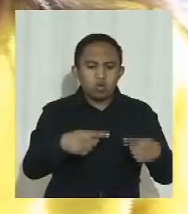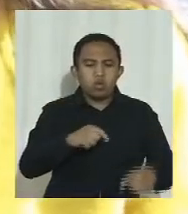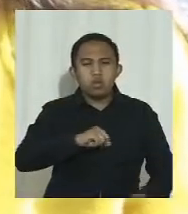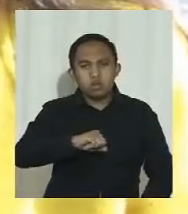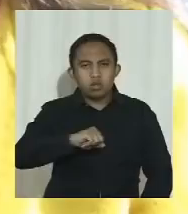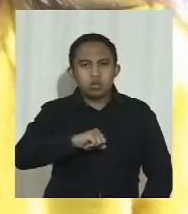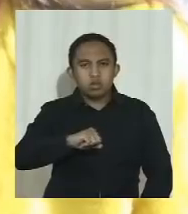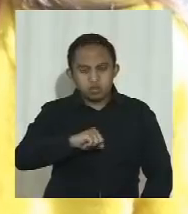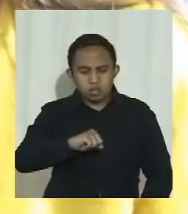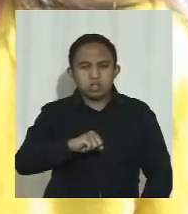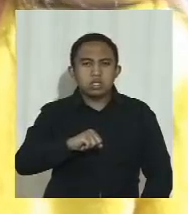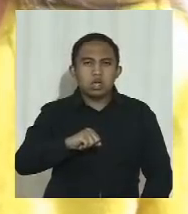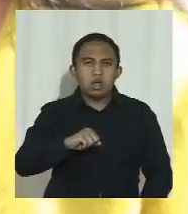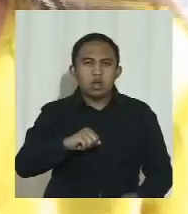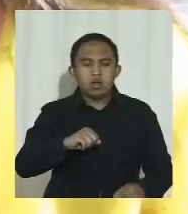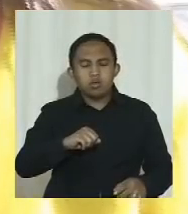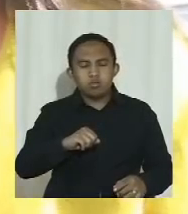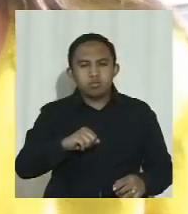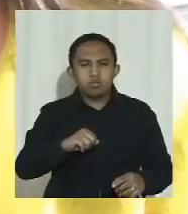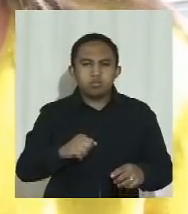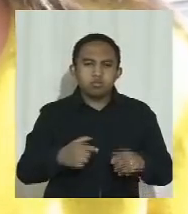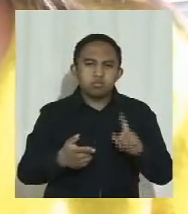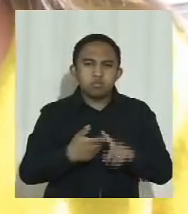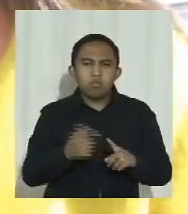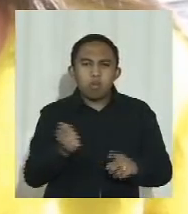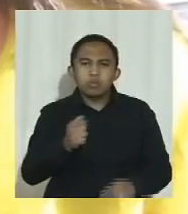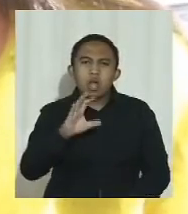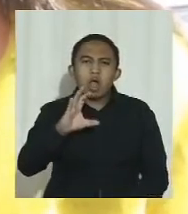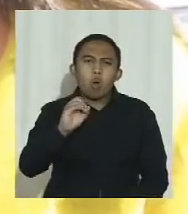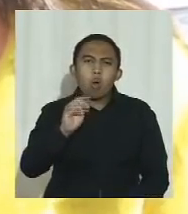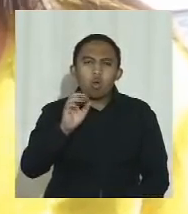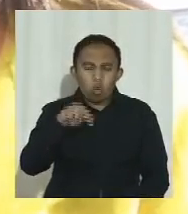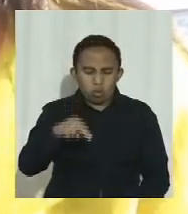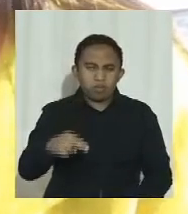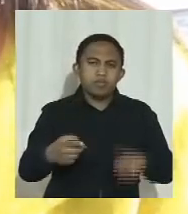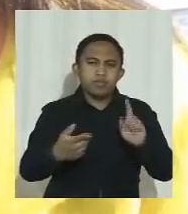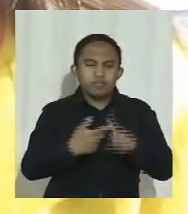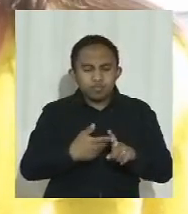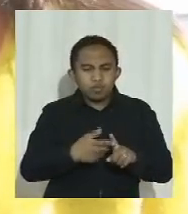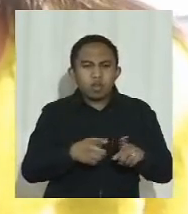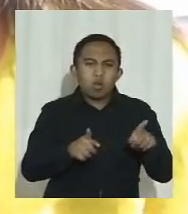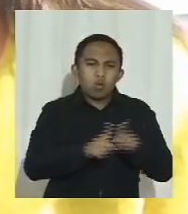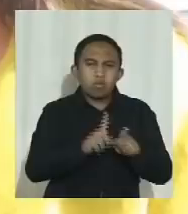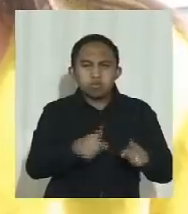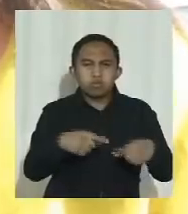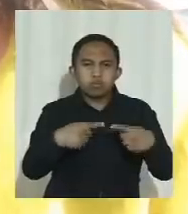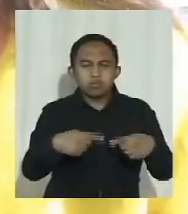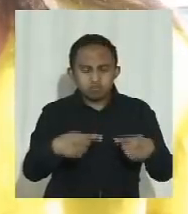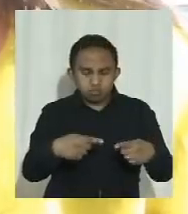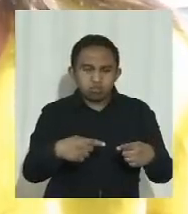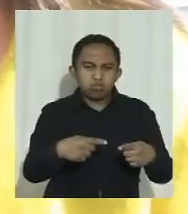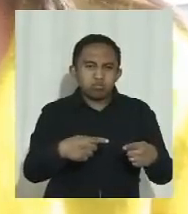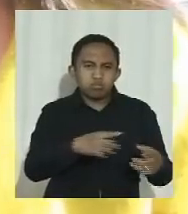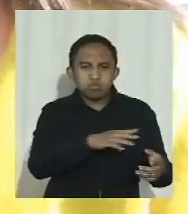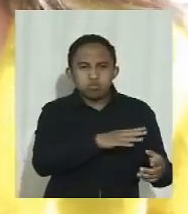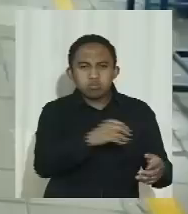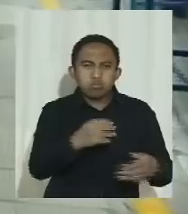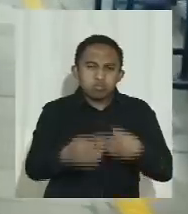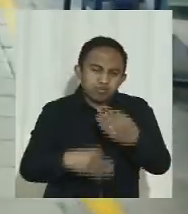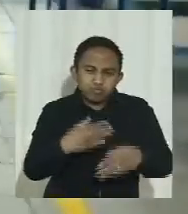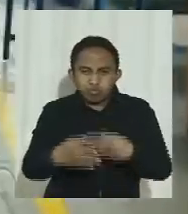ny coton, dia ihany koa ny orinasa izay manodina ireo asy ireo ho lasa